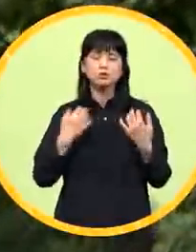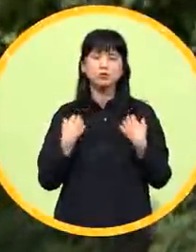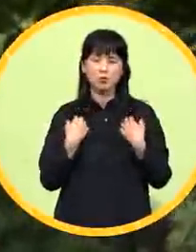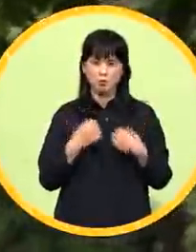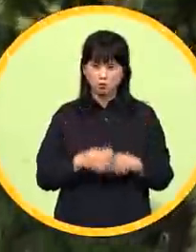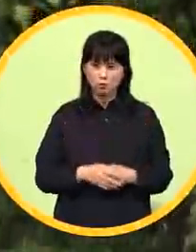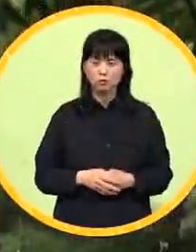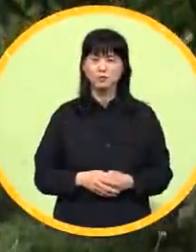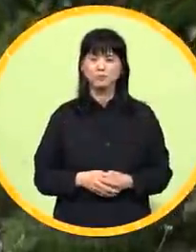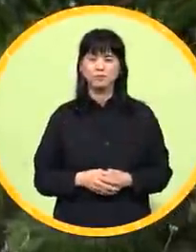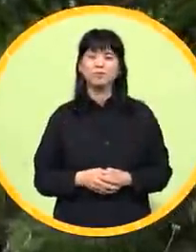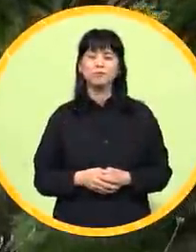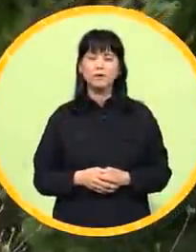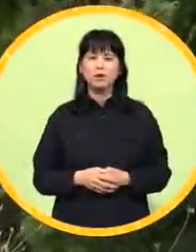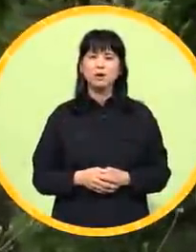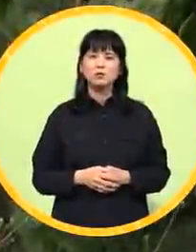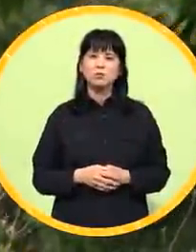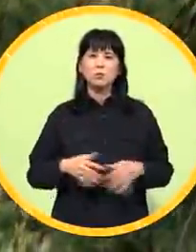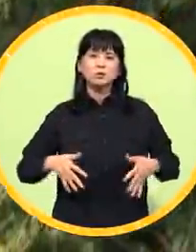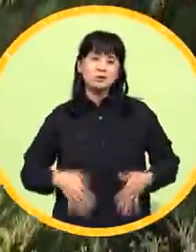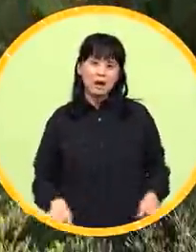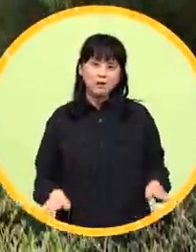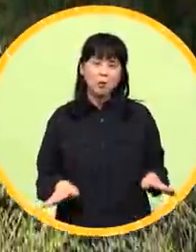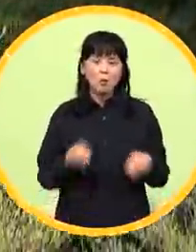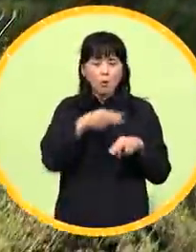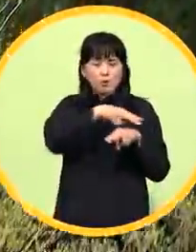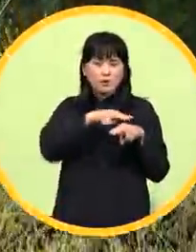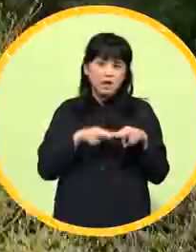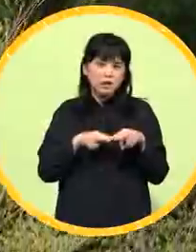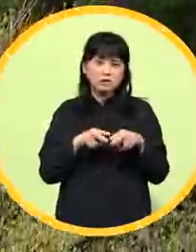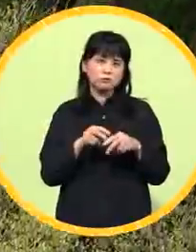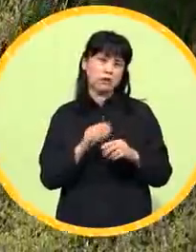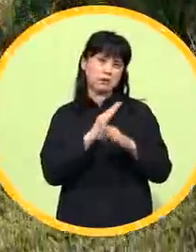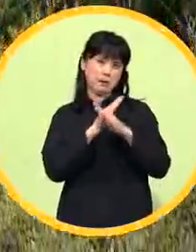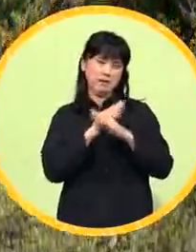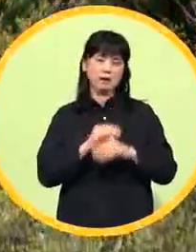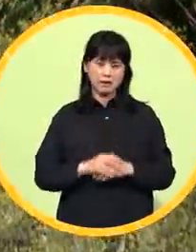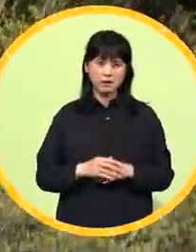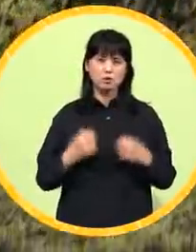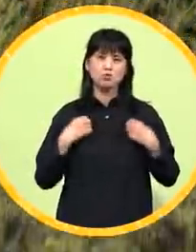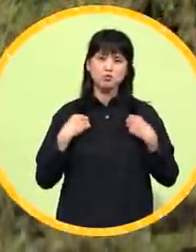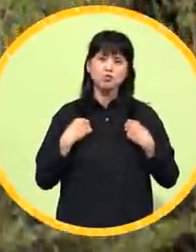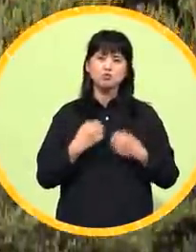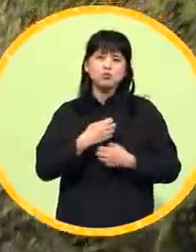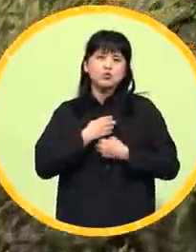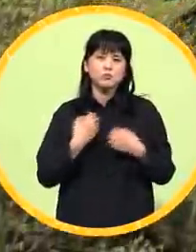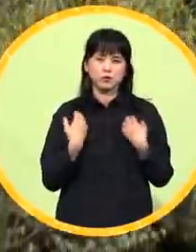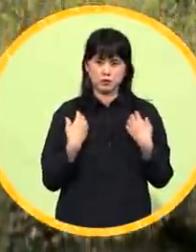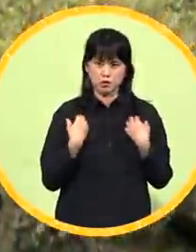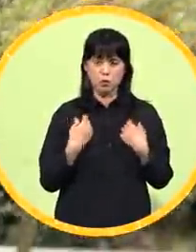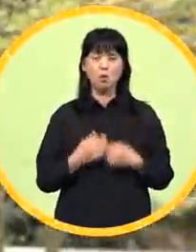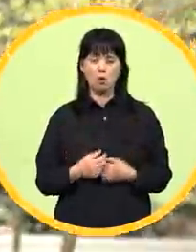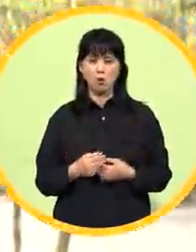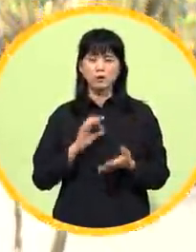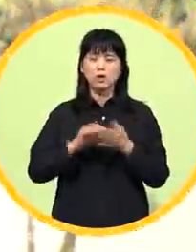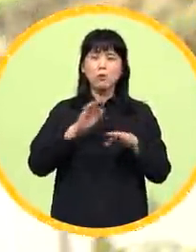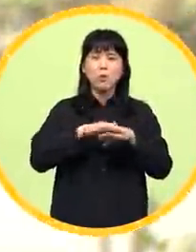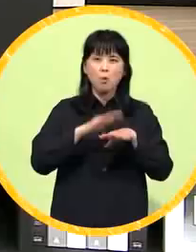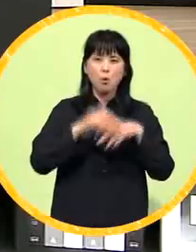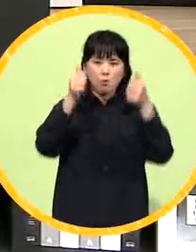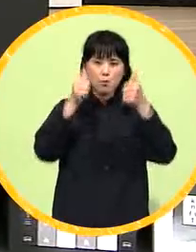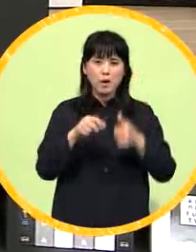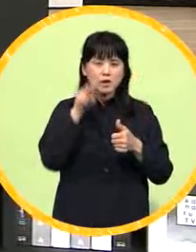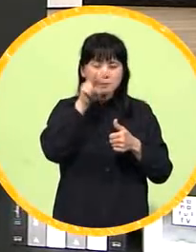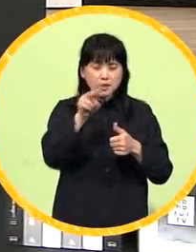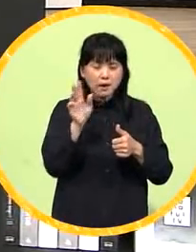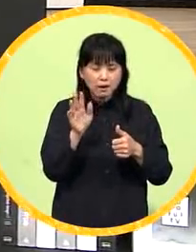ことです後ですねスカートとかサンダルは ng みたいな音服装の中もありますから利用方法などもホームページ